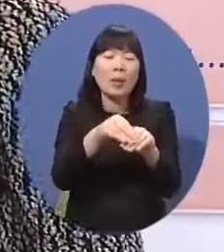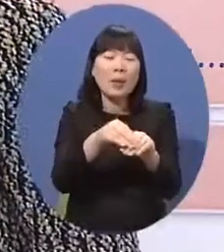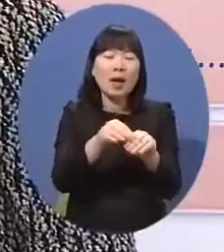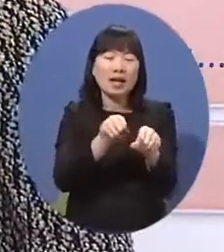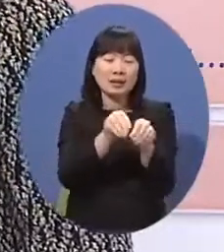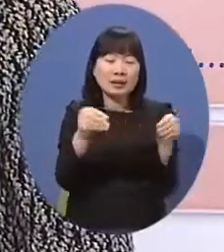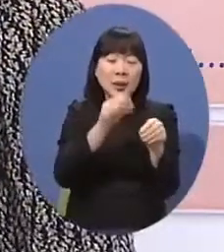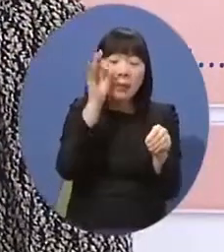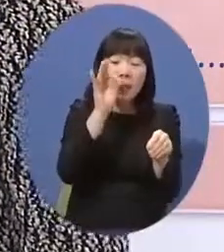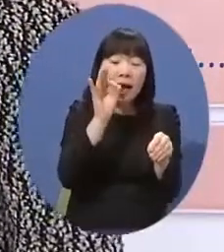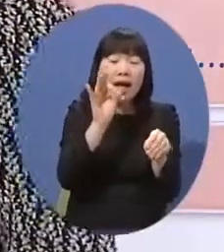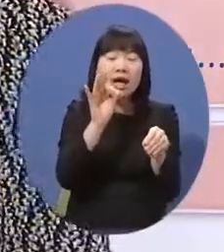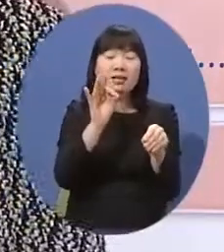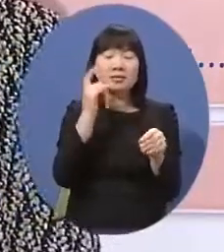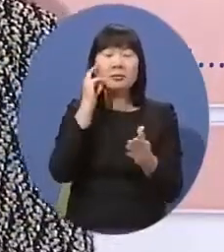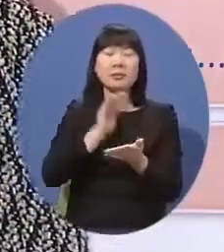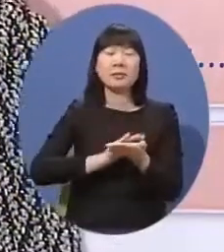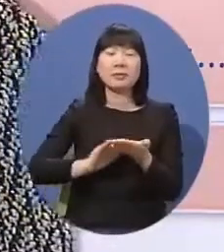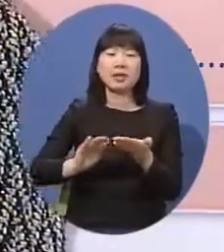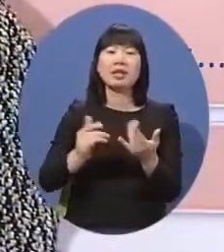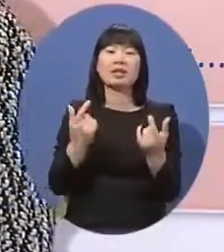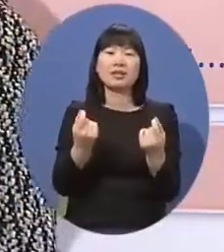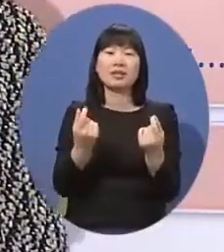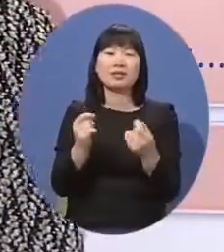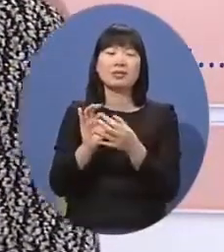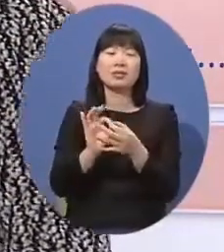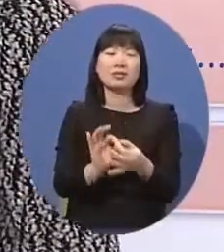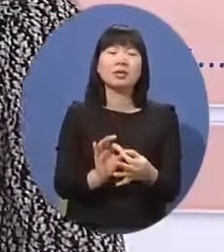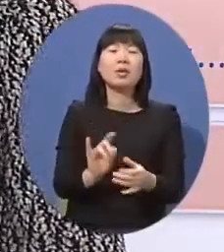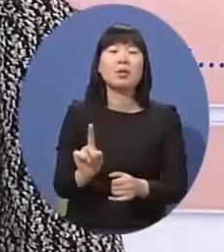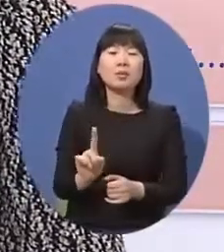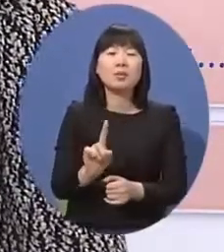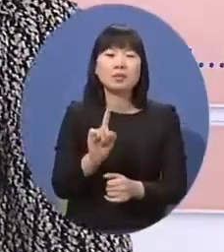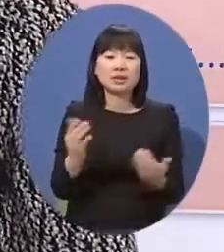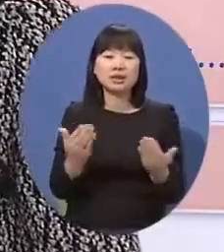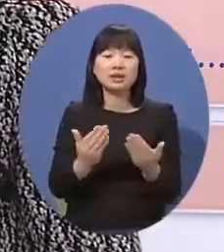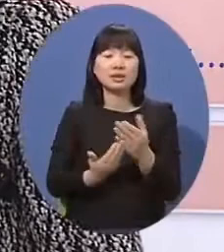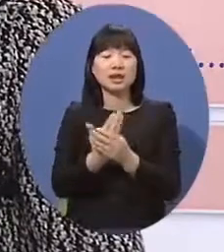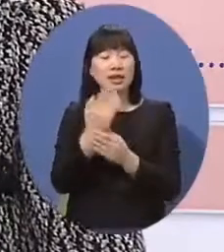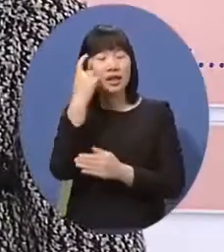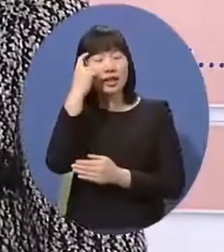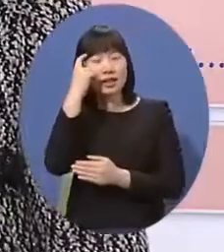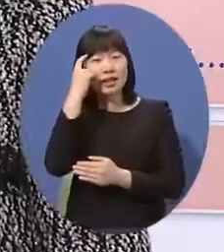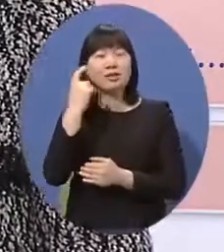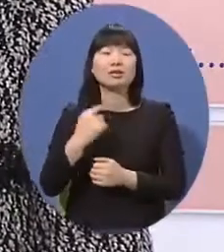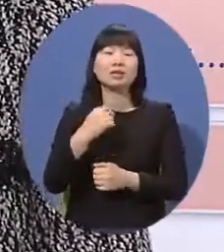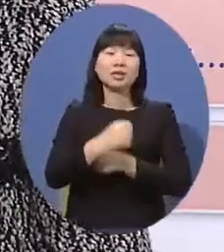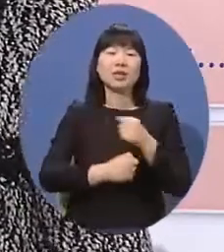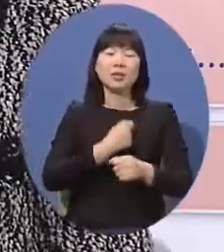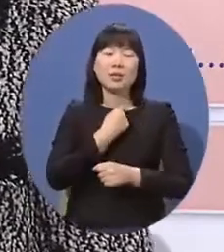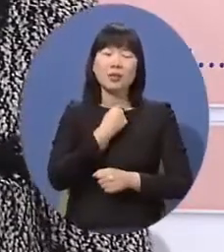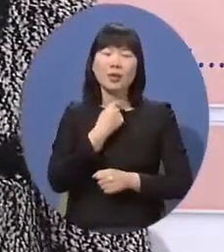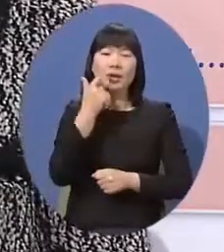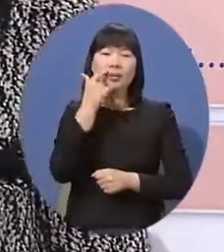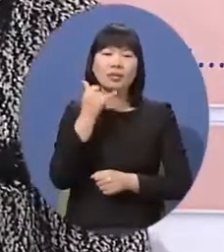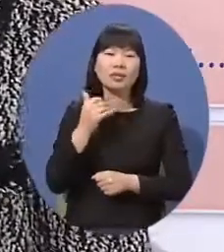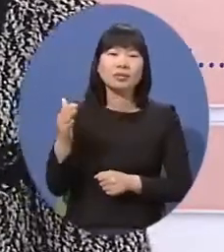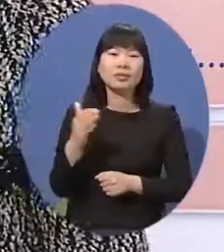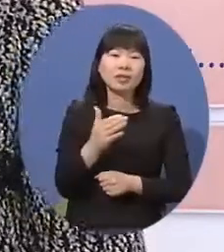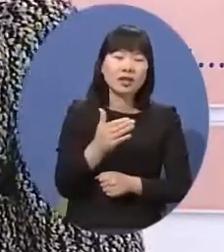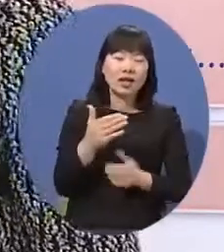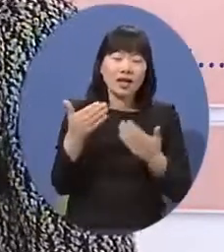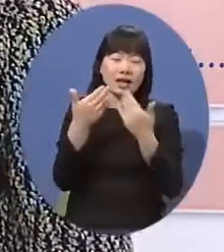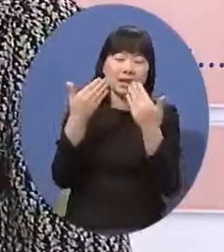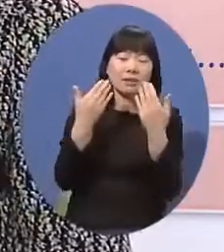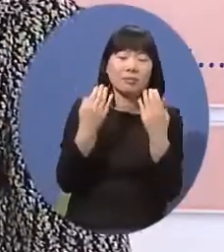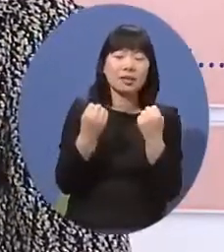만져보고 뜯어봐야 되는 거죠. 그러면서 무슨 일이 생기냐, 이 자율의 욕구를 부모로부터